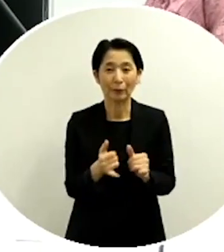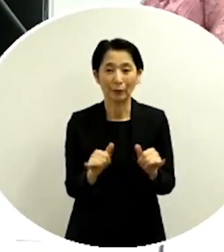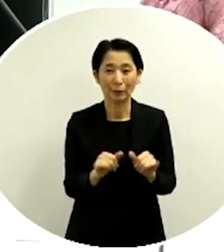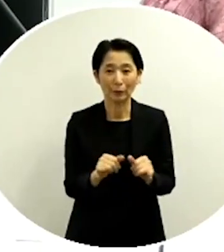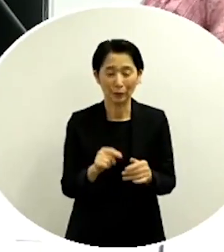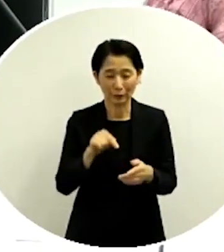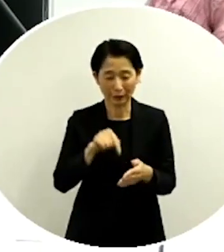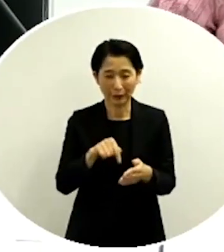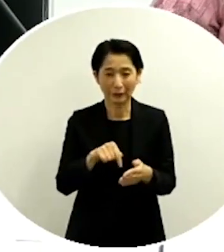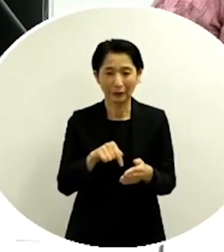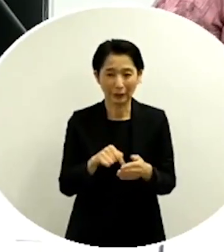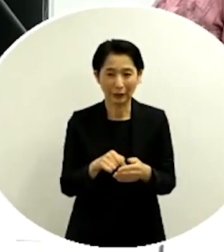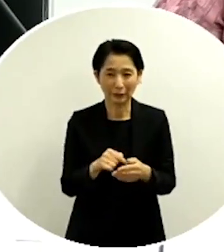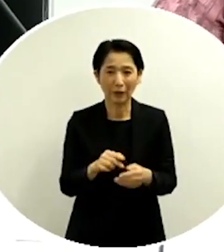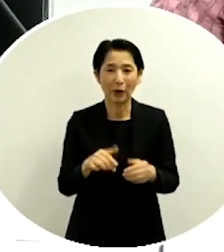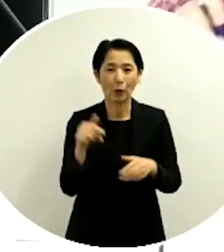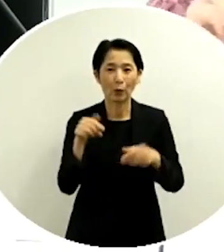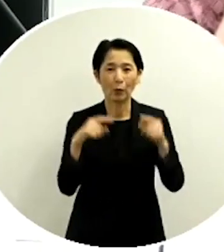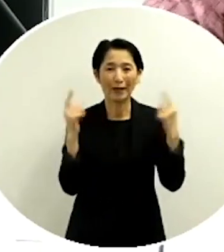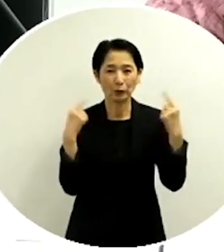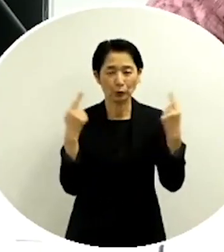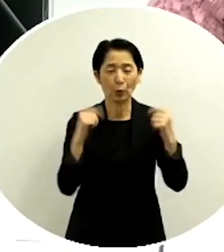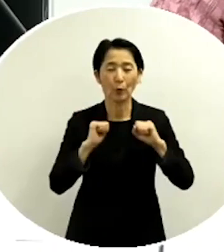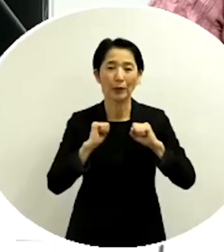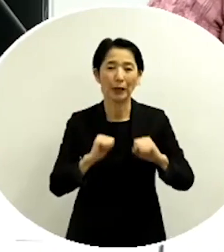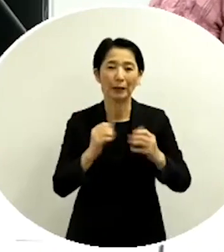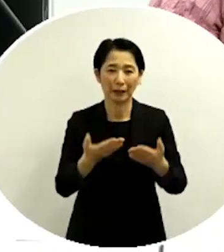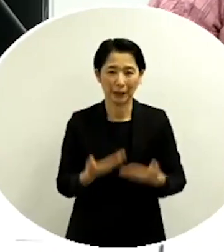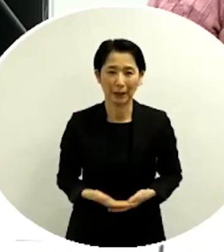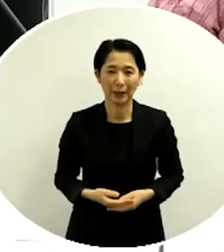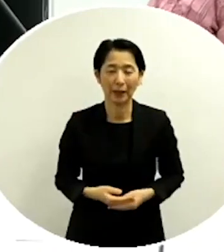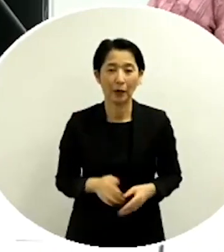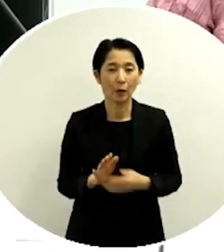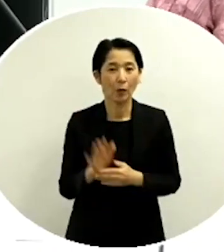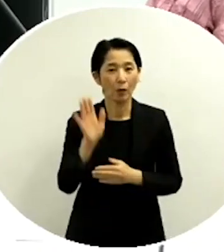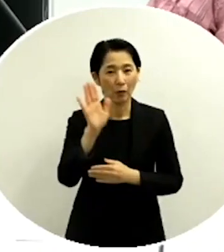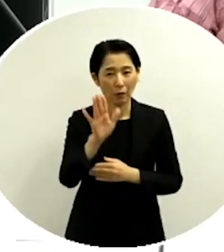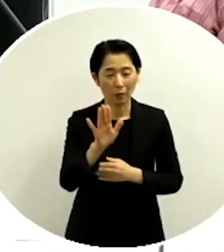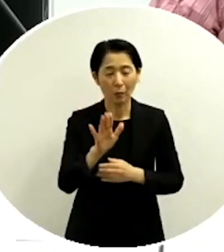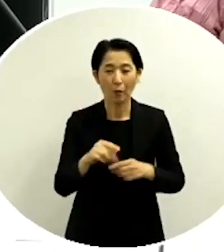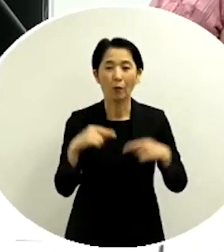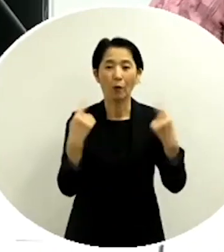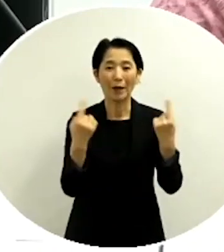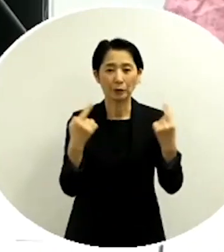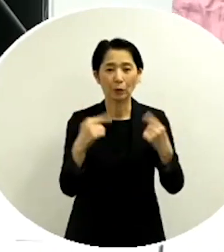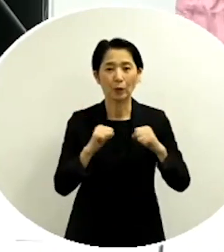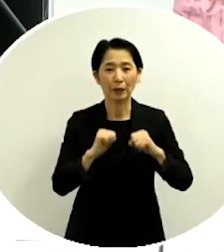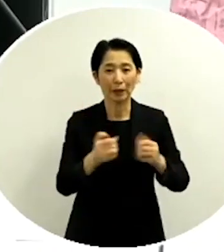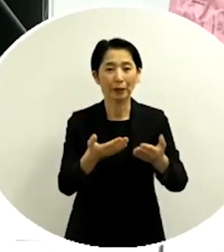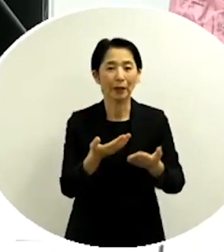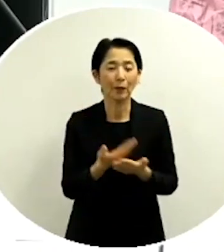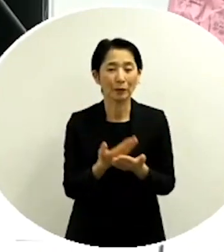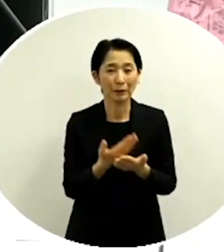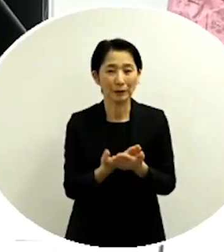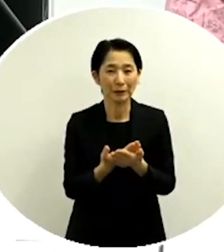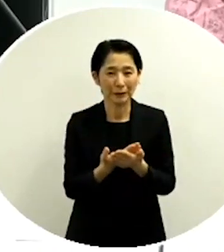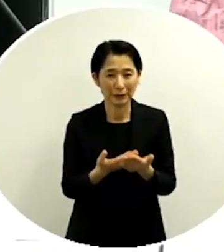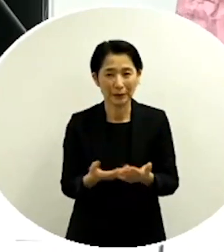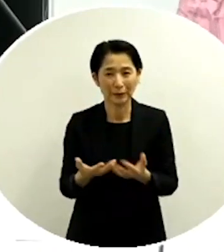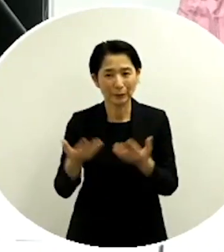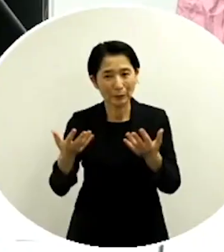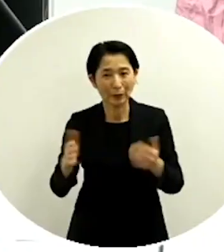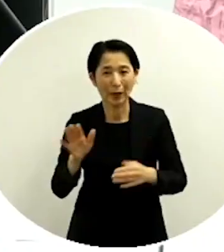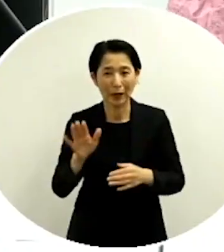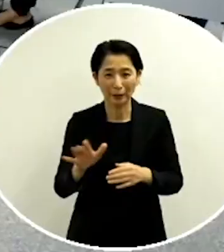出てきたと思いますこのよう企画を今後も改正してほしいという声が多数あがっていますがいかがでしょう